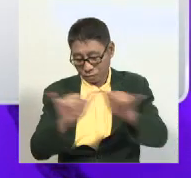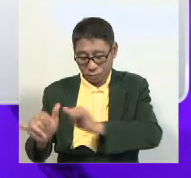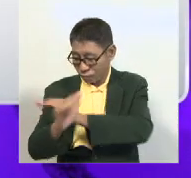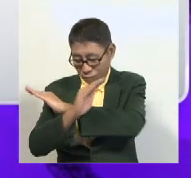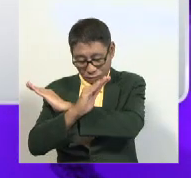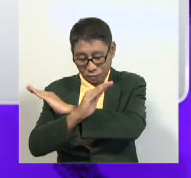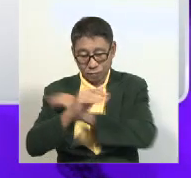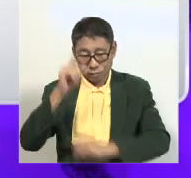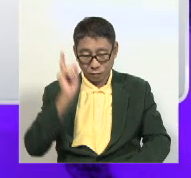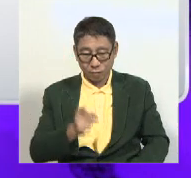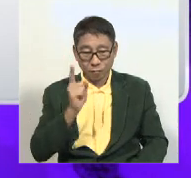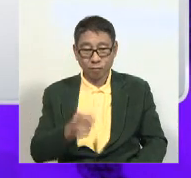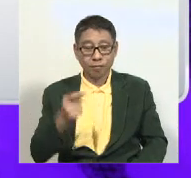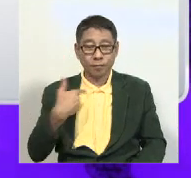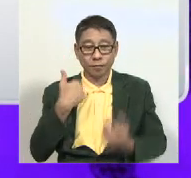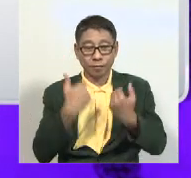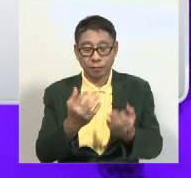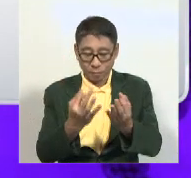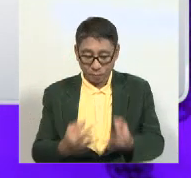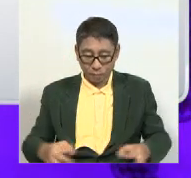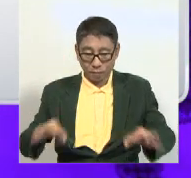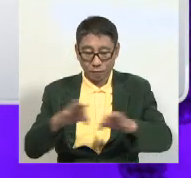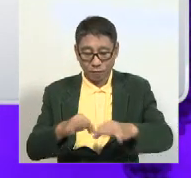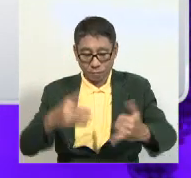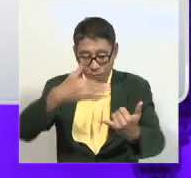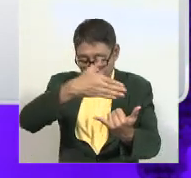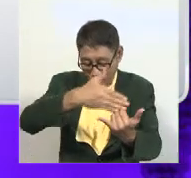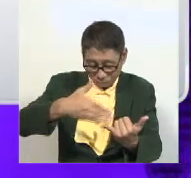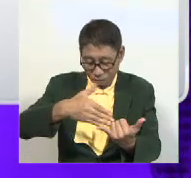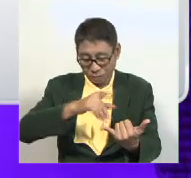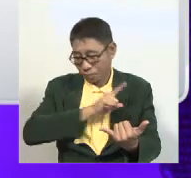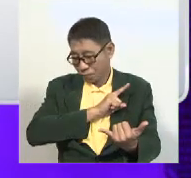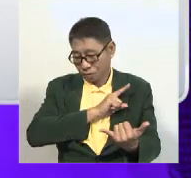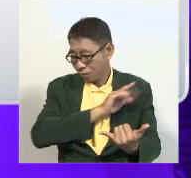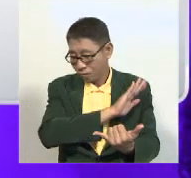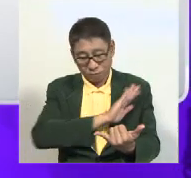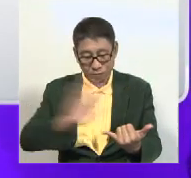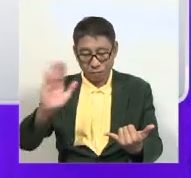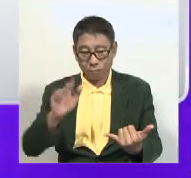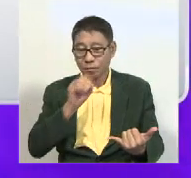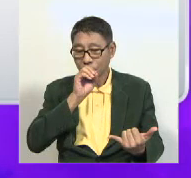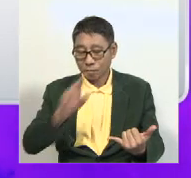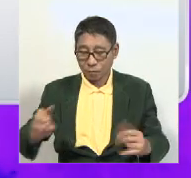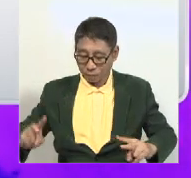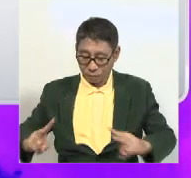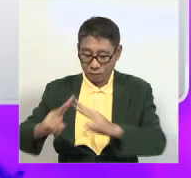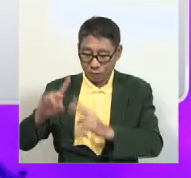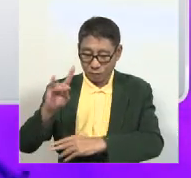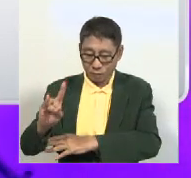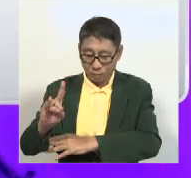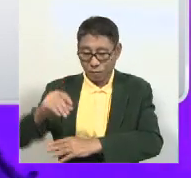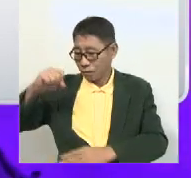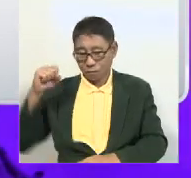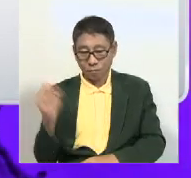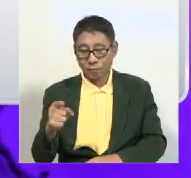กรออกจากฟาร์มโดยเด็ดขาดที่สำคัญห้ามพาชันสูตรซากเองในฟาร์มแต่ให้แจ้งเจ้าหน้าที่กรมปศุสัตว์ในพื้นที่ทัน